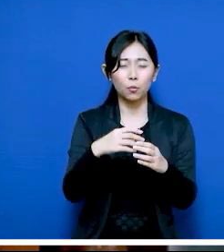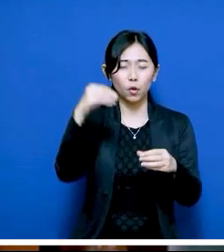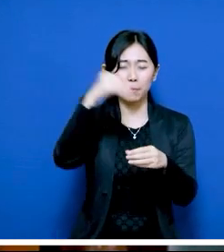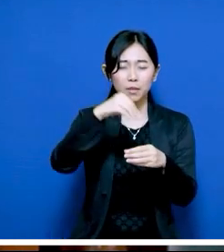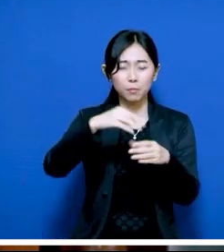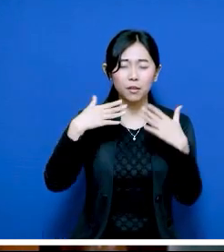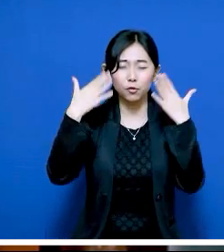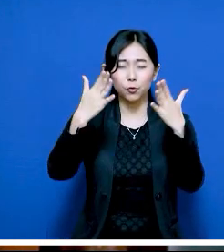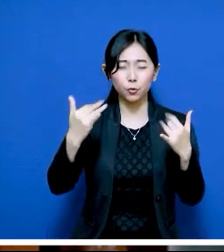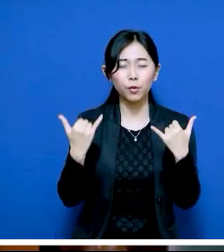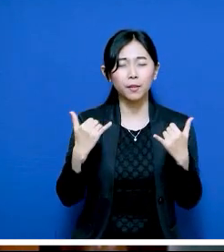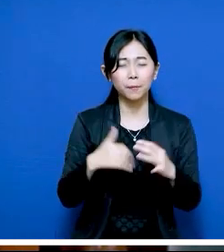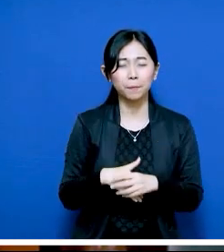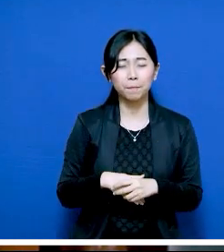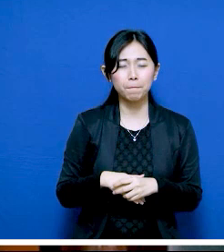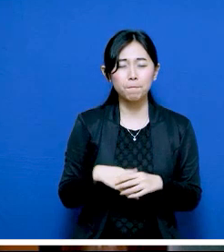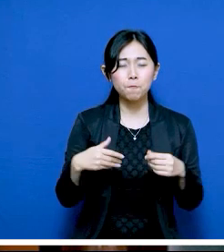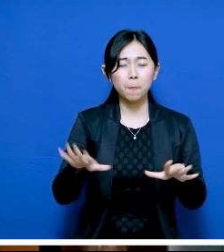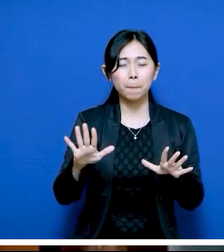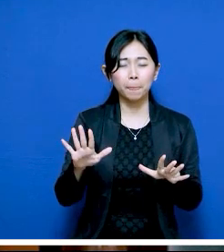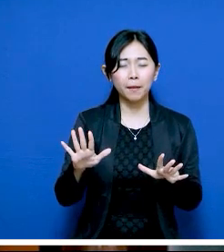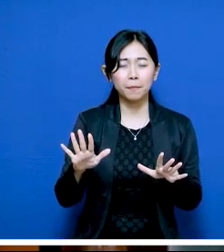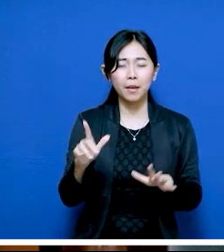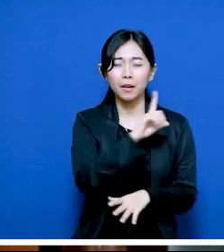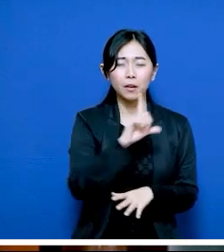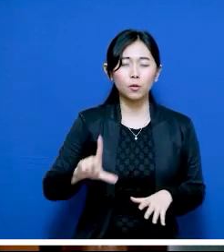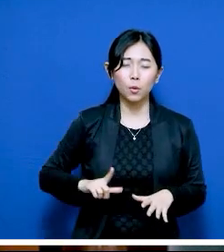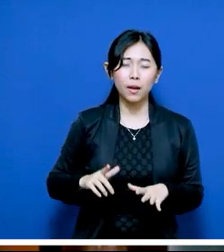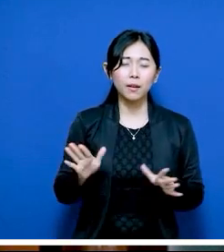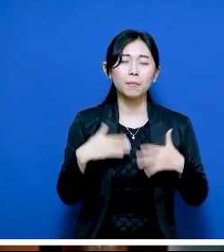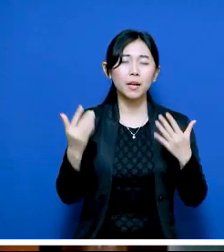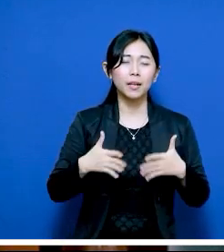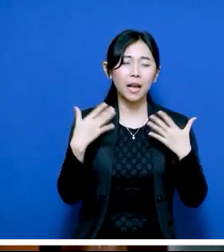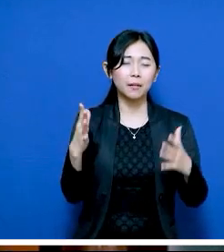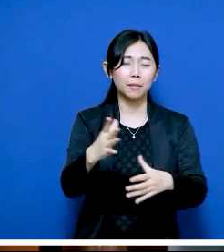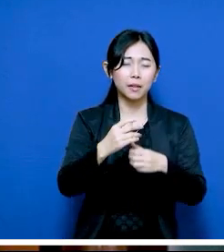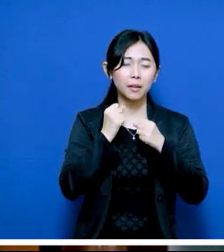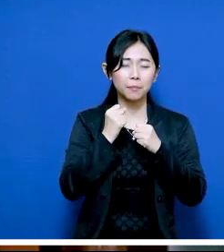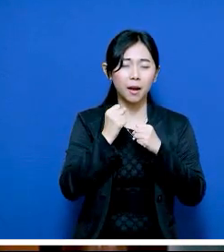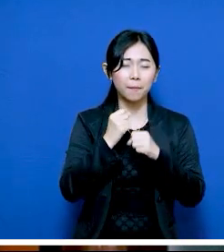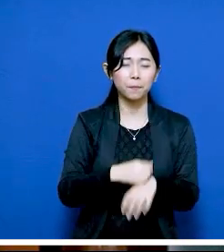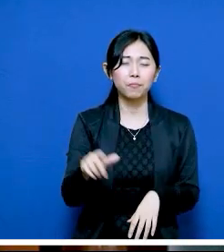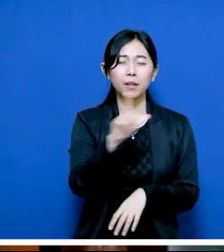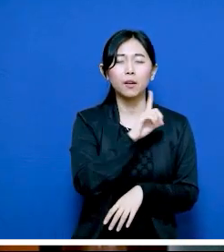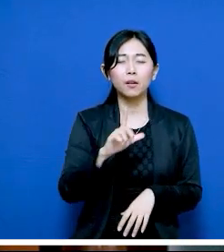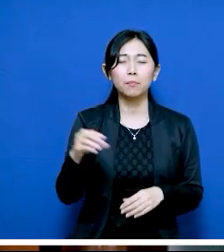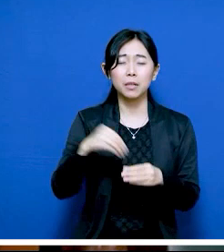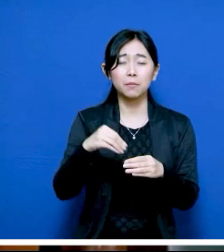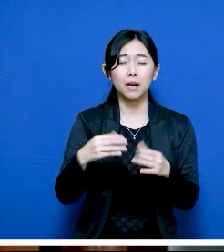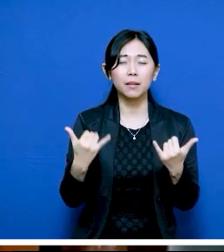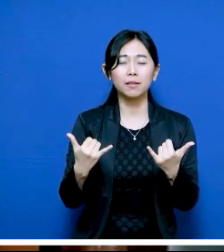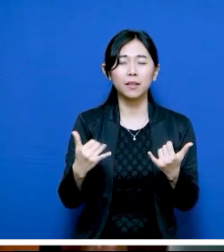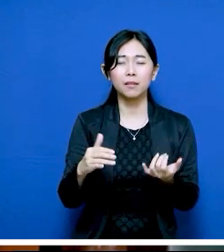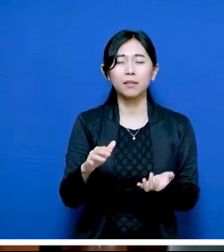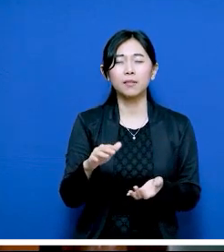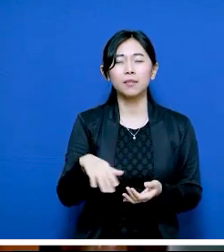persembahan syukur kami. Kiranya Tuhan berkenan menerimanya, dan kiranya persembahan ini